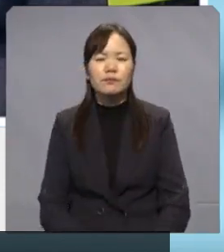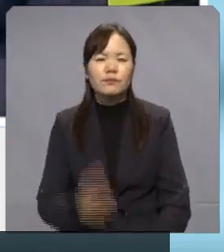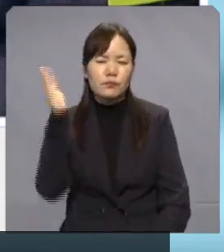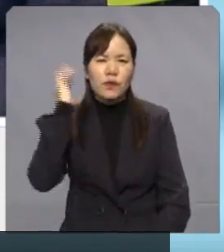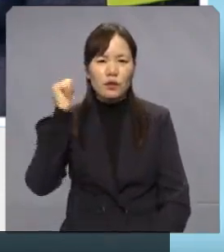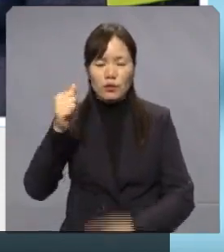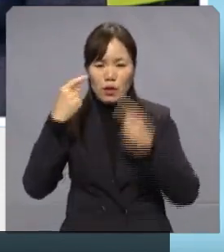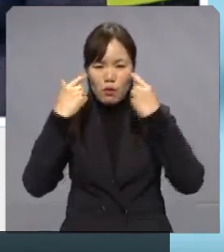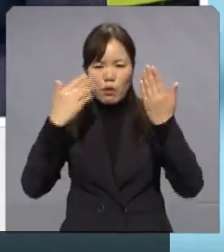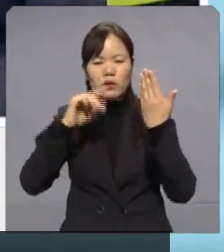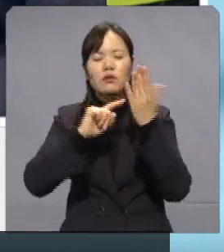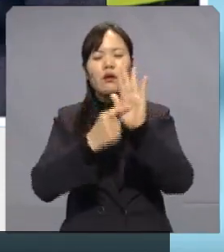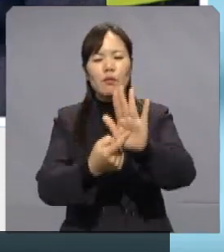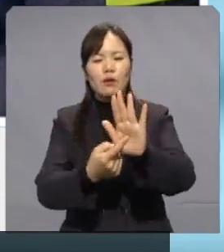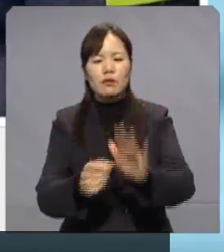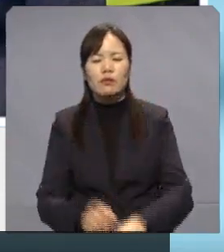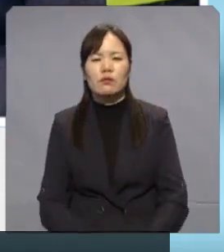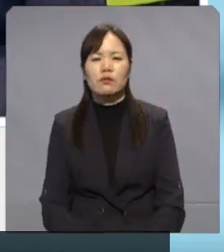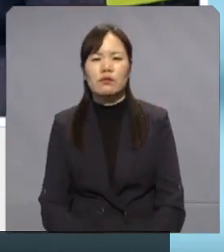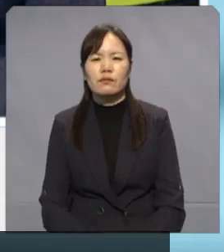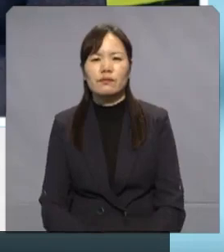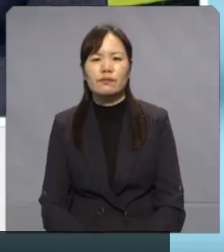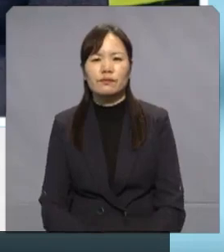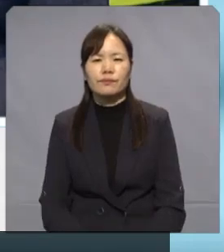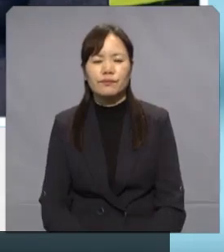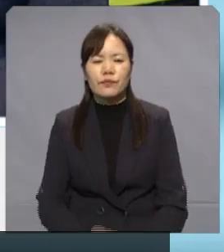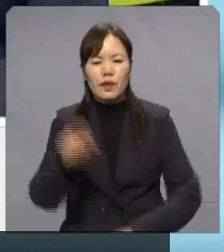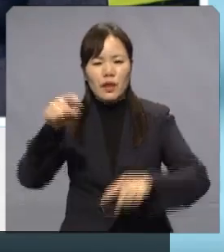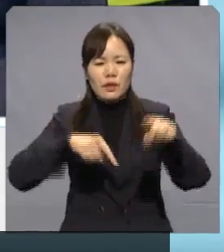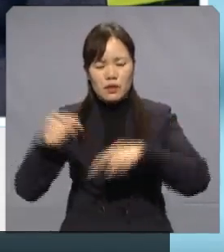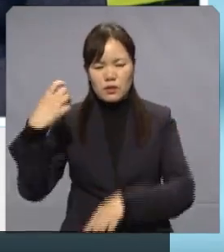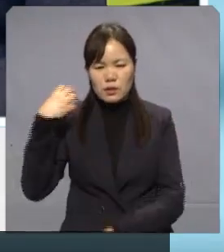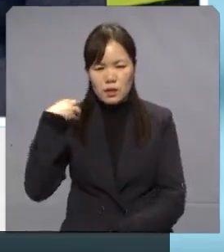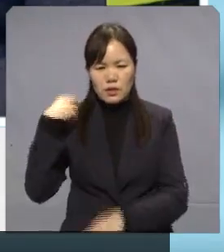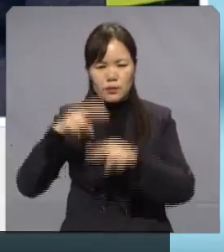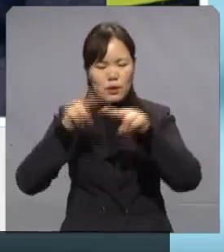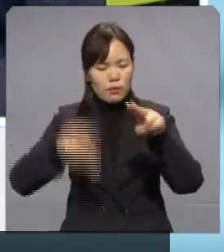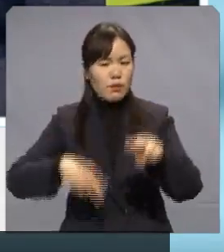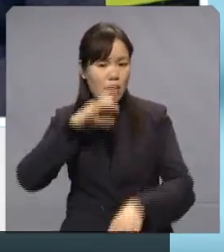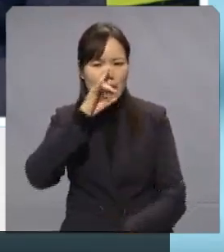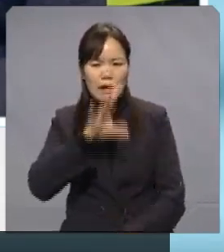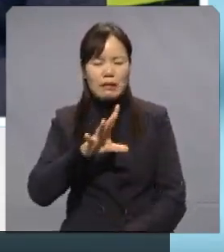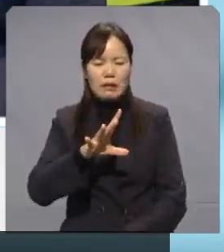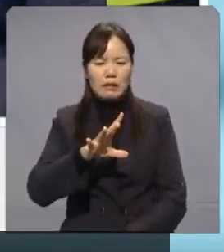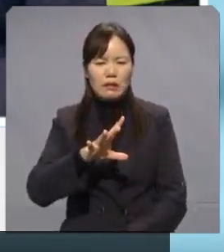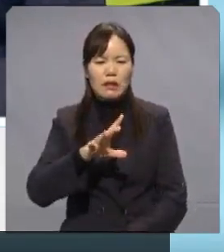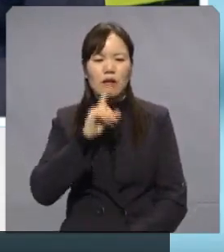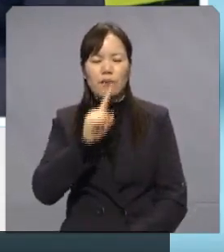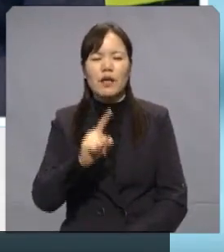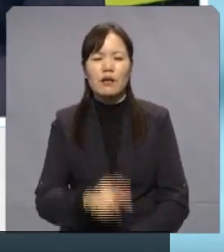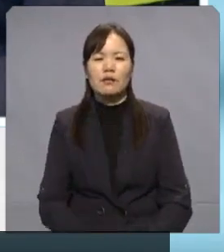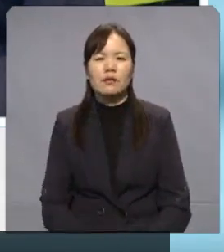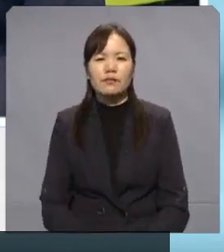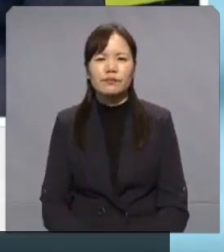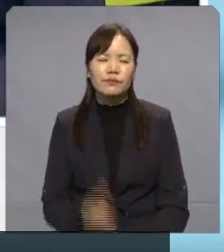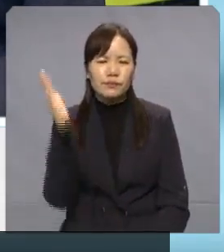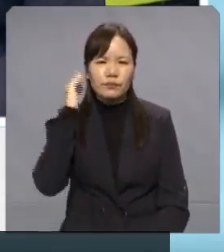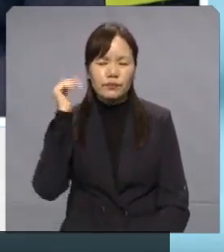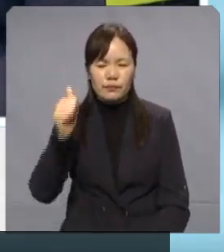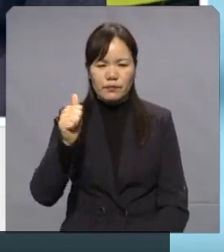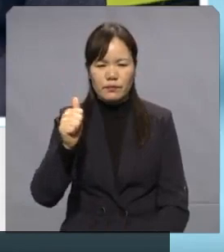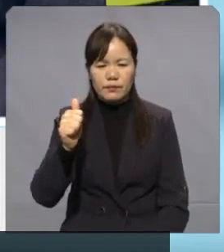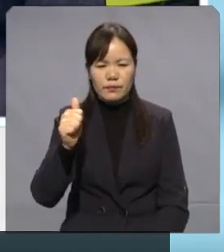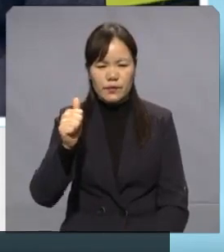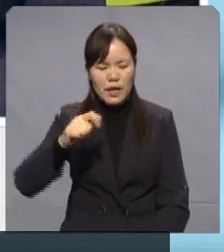대통령이 명확하게 의지를 표명했습니다. 정치적 책임을 지고 물러나는 건 안 된다. 이렇게 딱 선을 걷어요. 결국은 대통령의